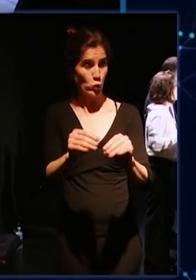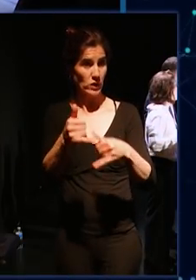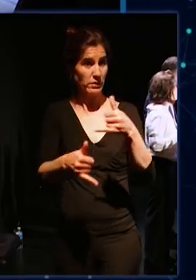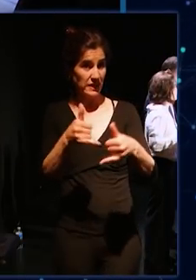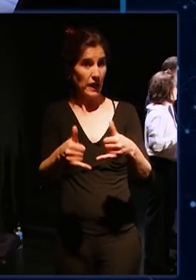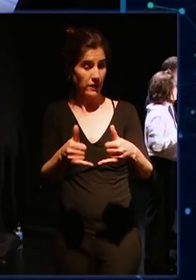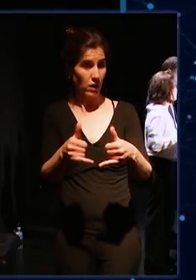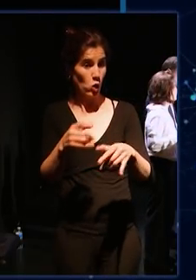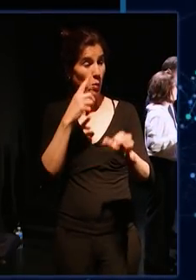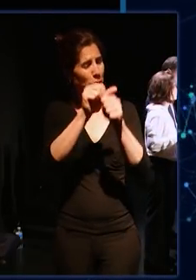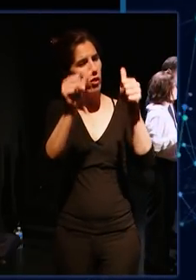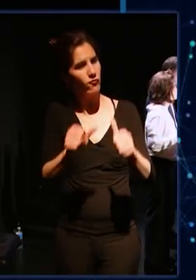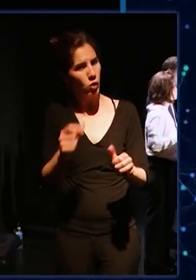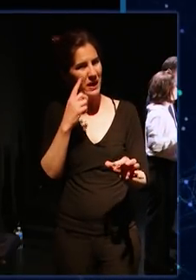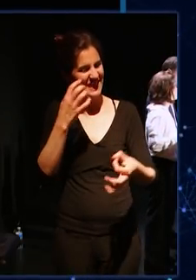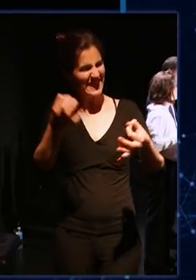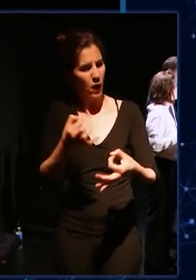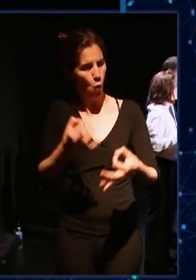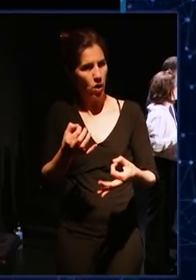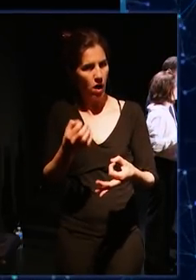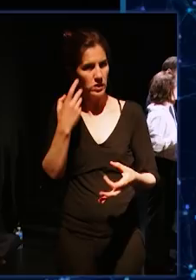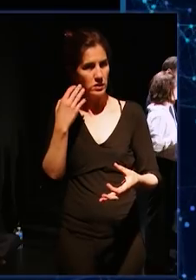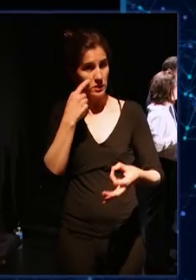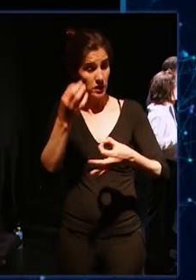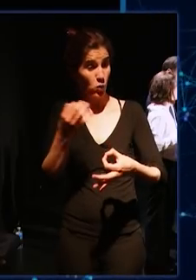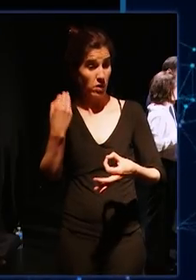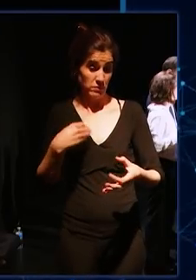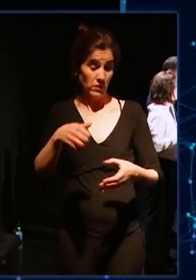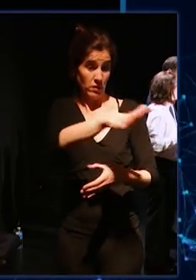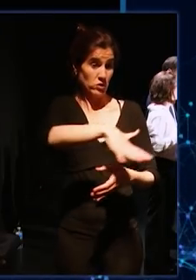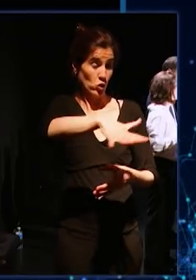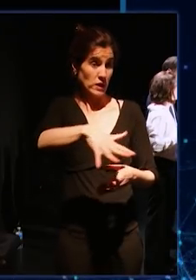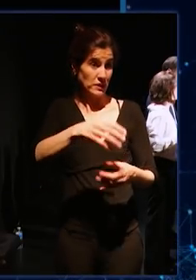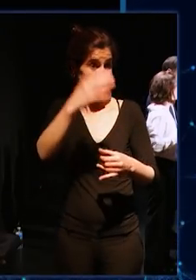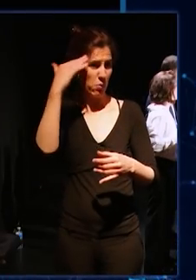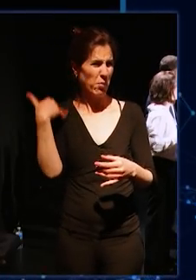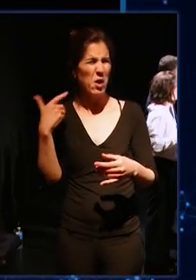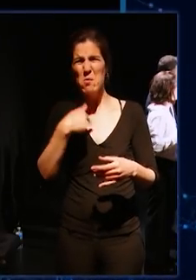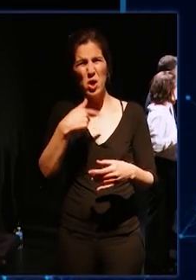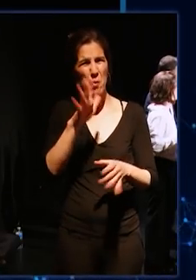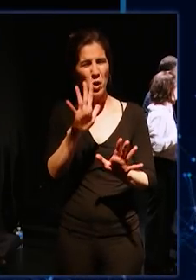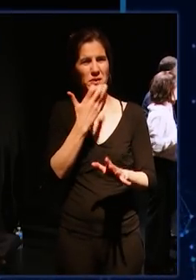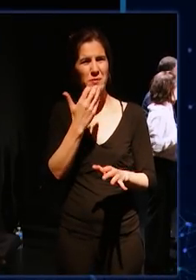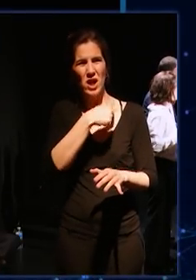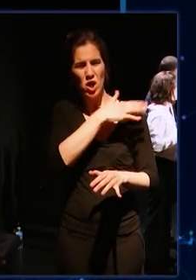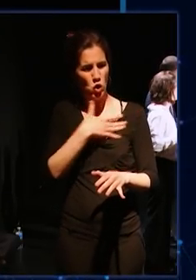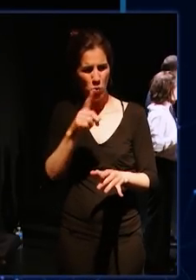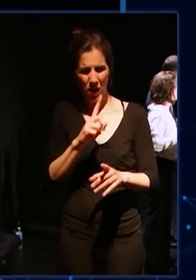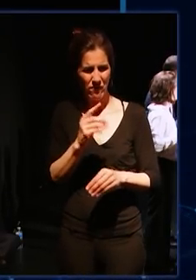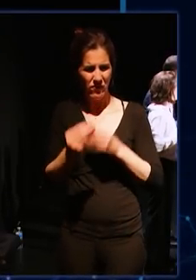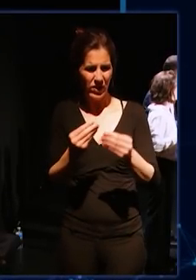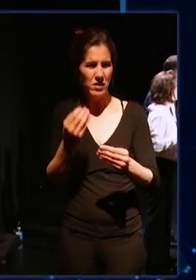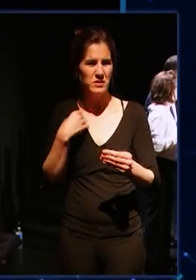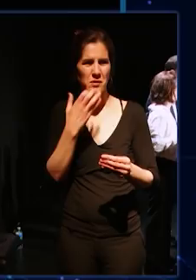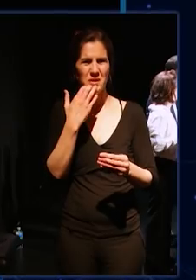de manera segura a diferents espais del poble, i també, però el que no volem fer és fer actuacions degradants com la que s'ha produït a la